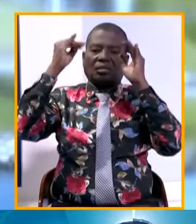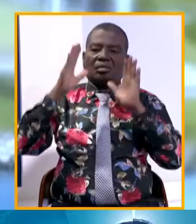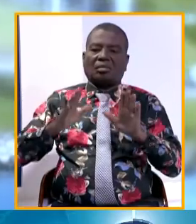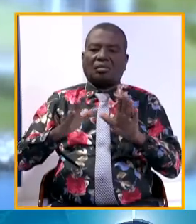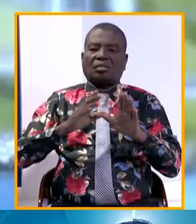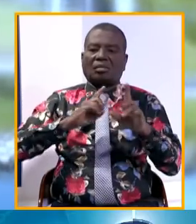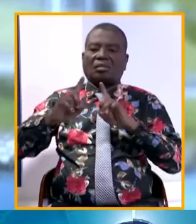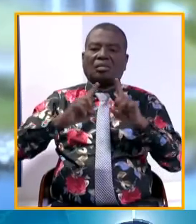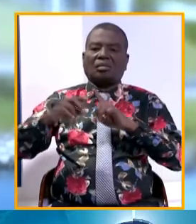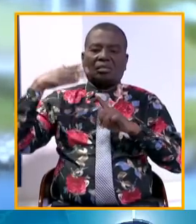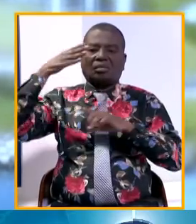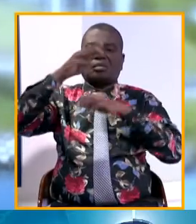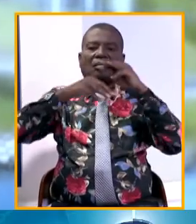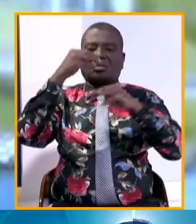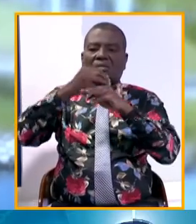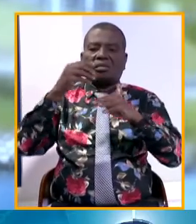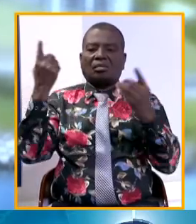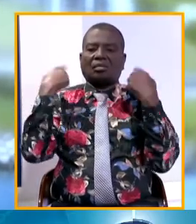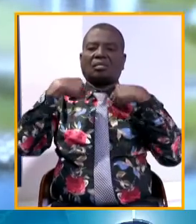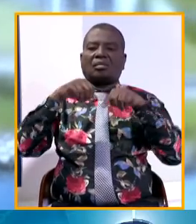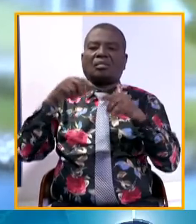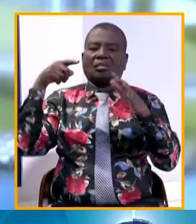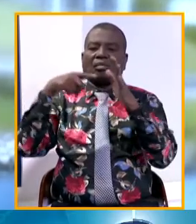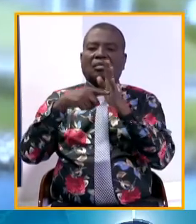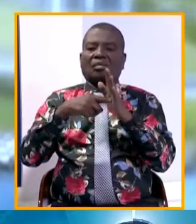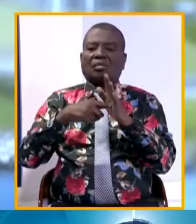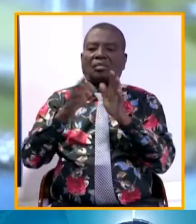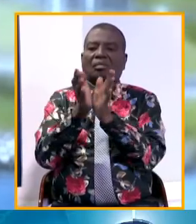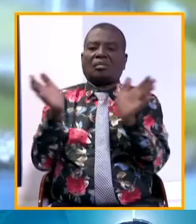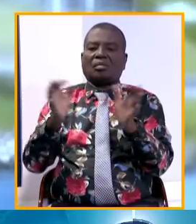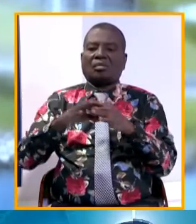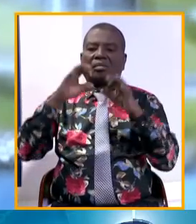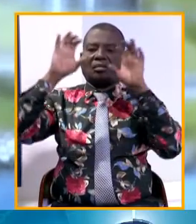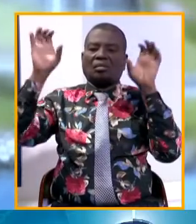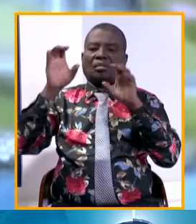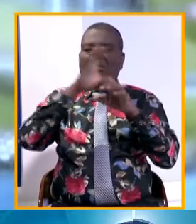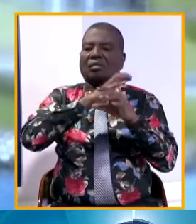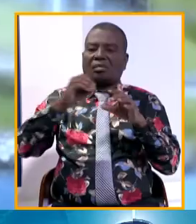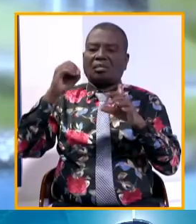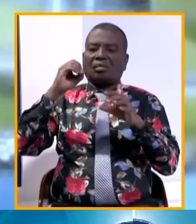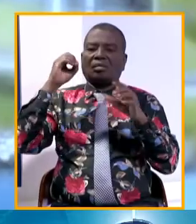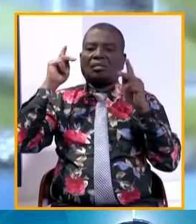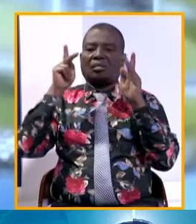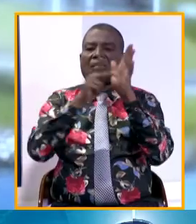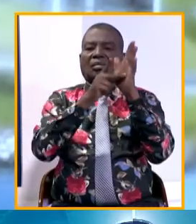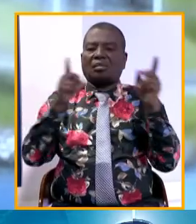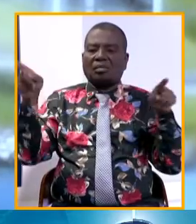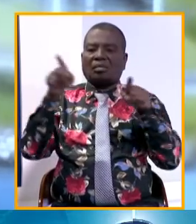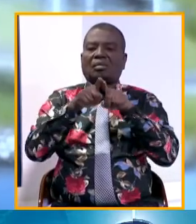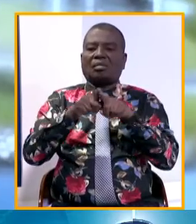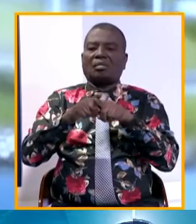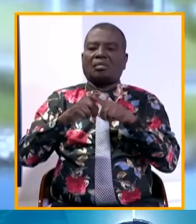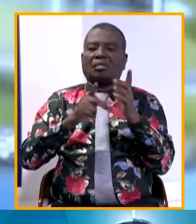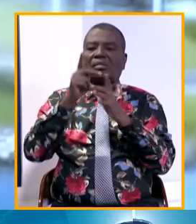donc au monde entier au cours du débat général de cette session. Alassane Ouattara qui présente également